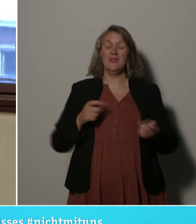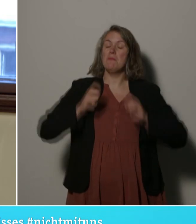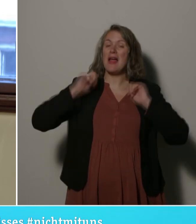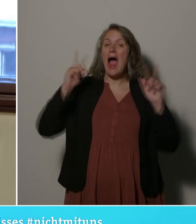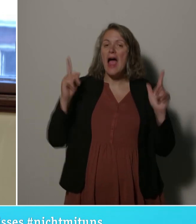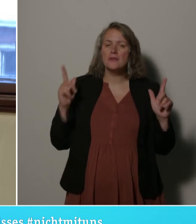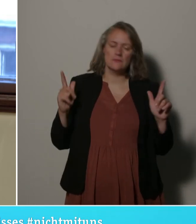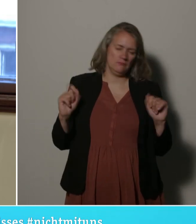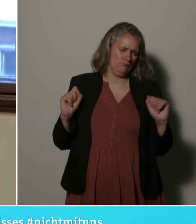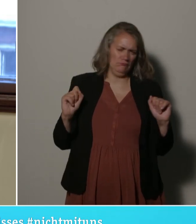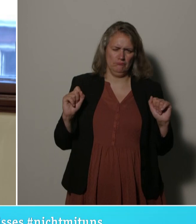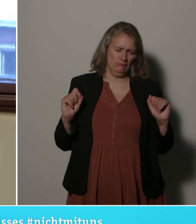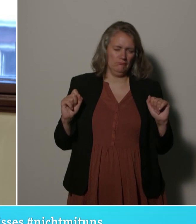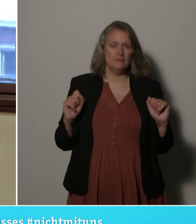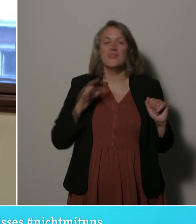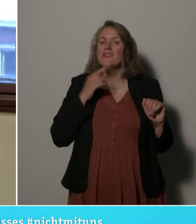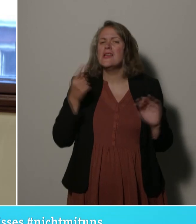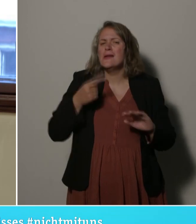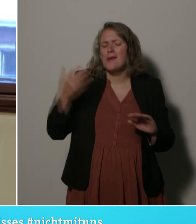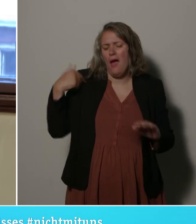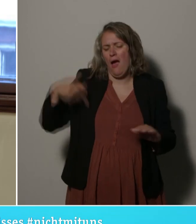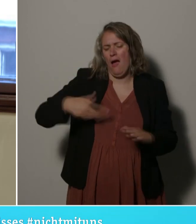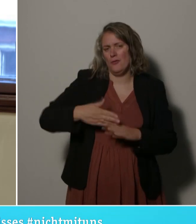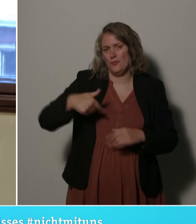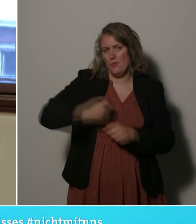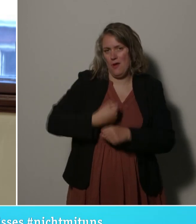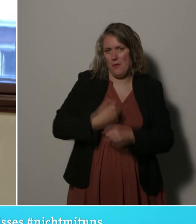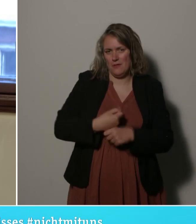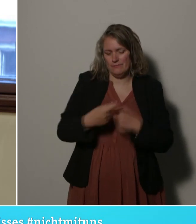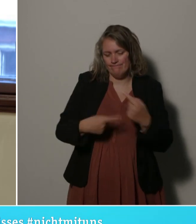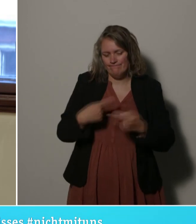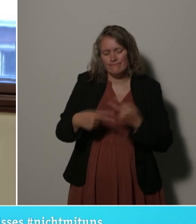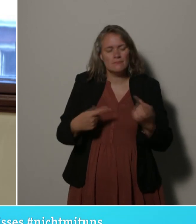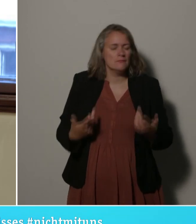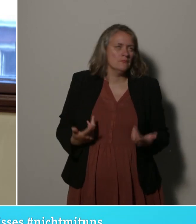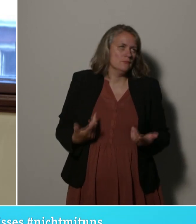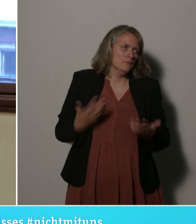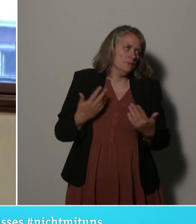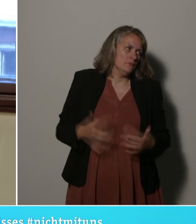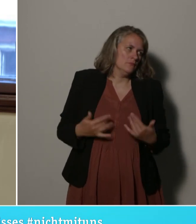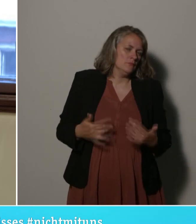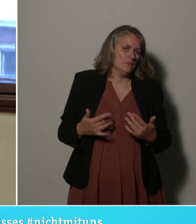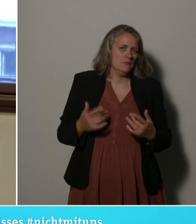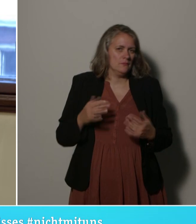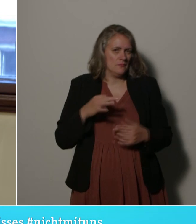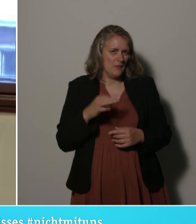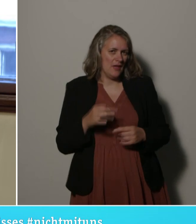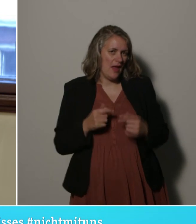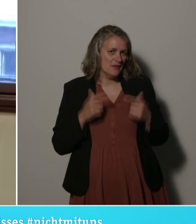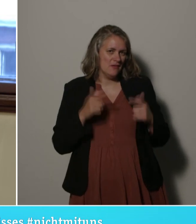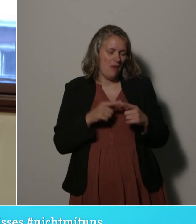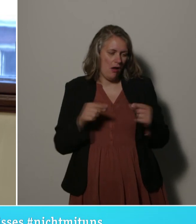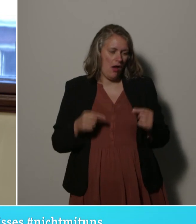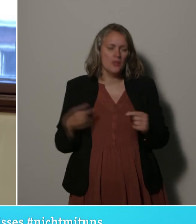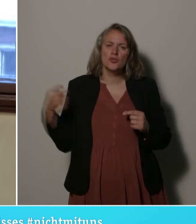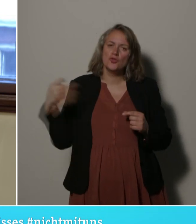Ich bin seit vielen Jahren im Stadtrat, und ich habe im Laufe der Zeit erlebt, wie die Zuschüsse für die Einzelfahrkarten und